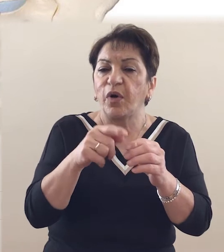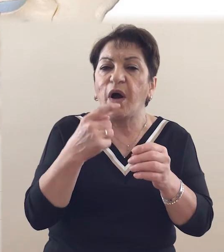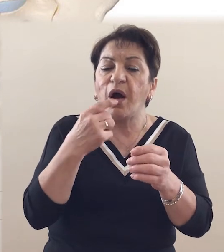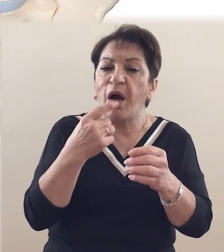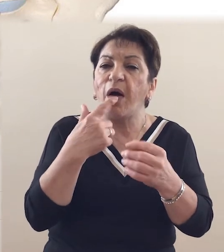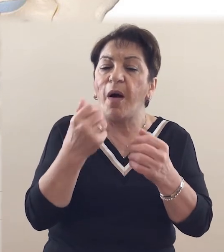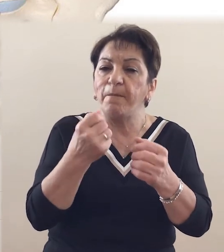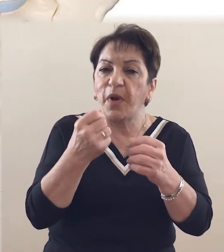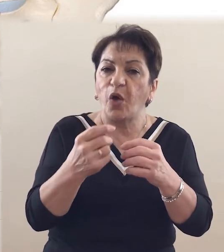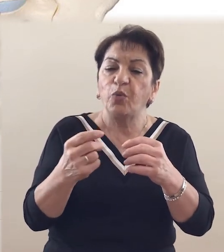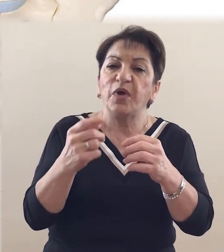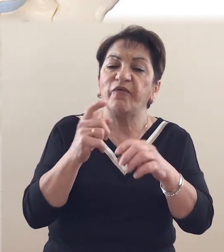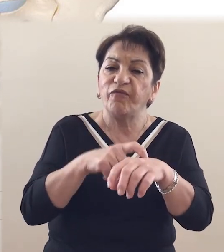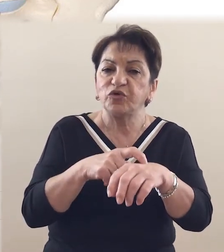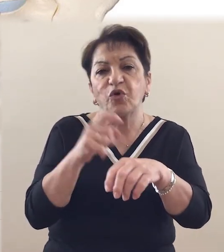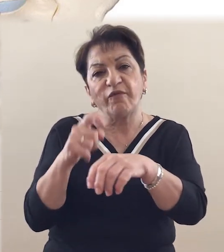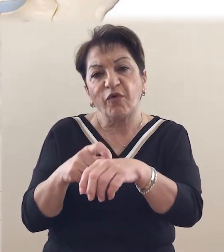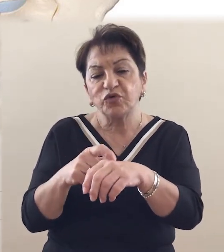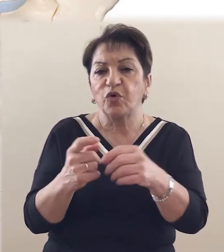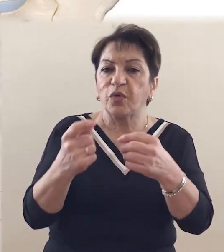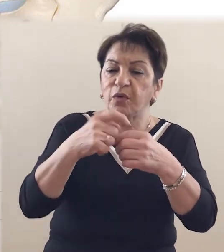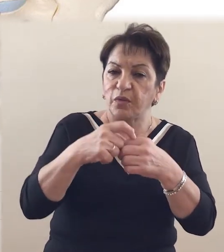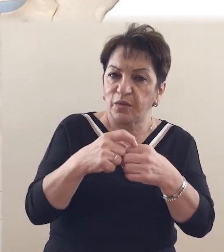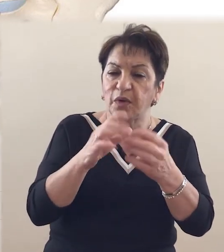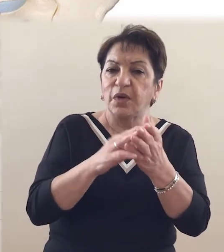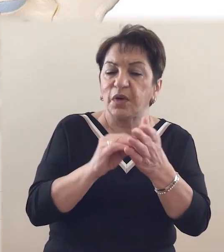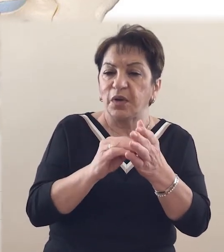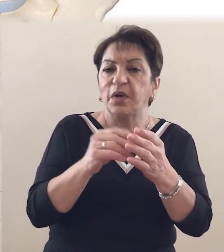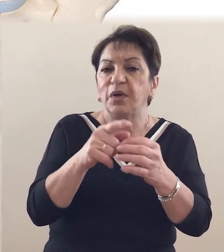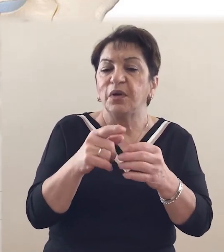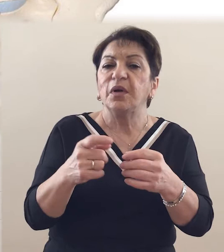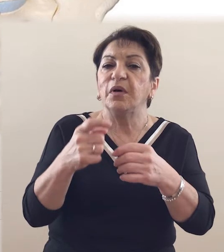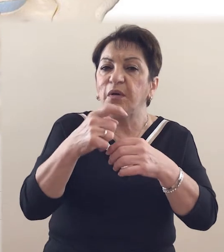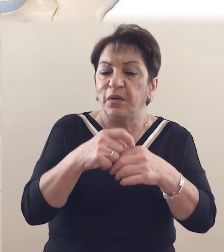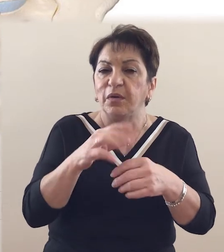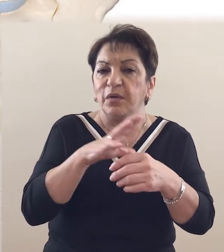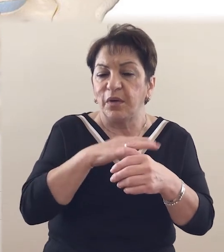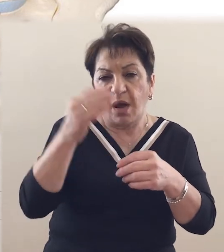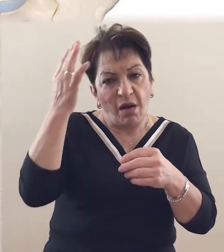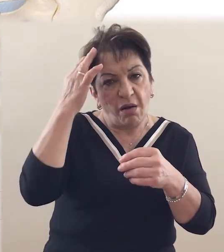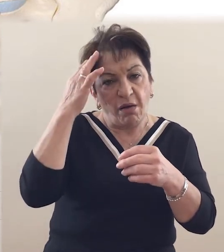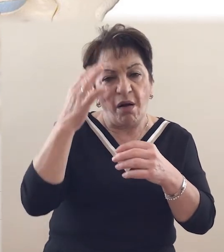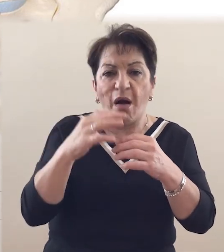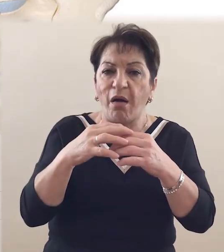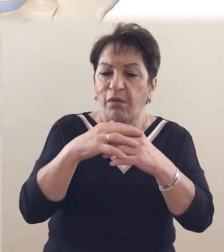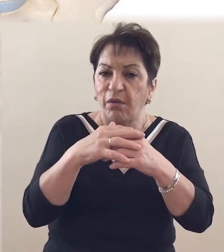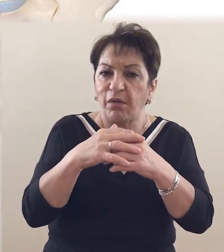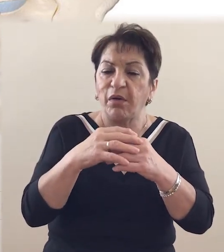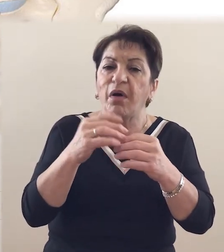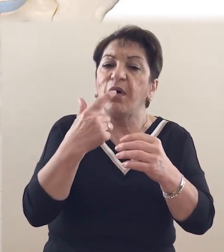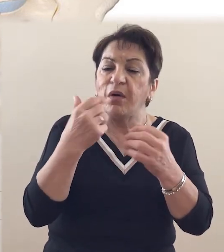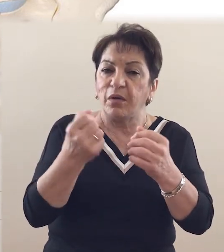են մեկ այլ ոսկրի, ձևավորելով կար։ Այսպիսի միացում բնորոշ է գանգի ոսկրերին։ Անշարժ